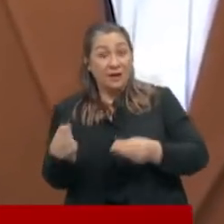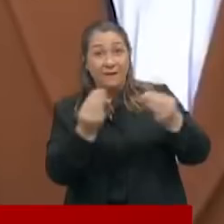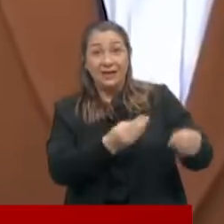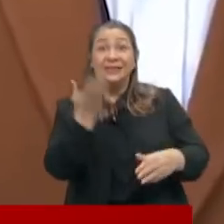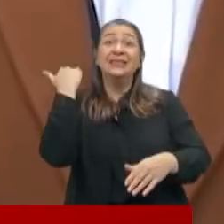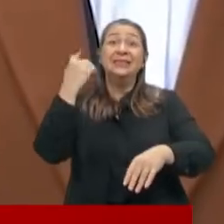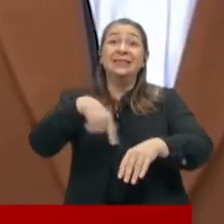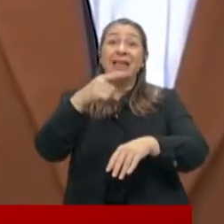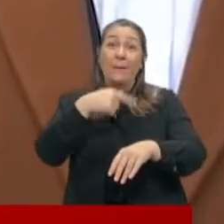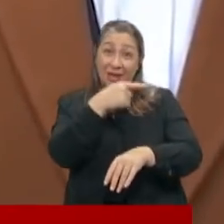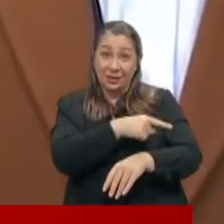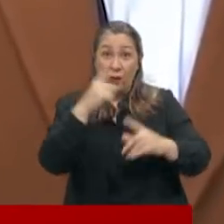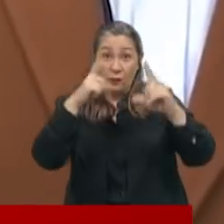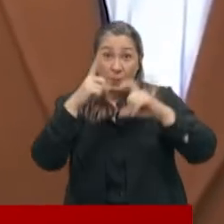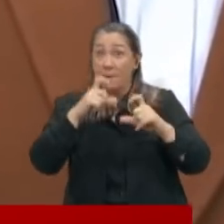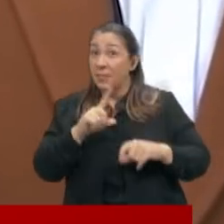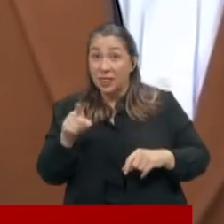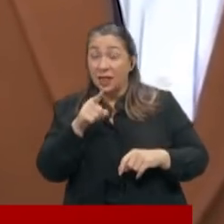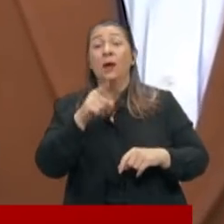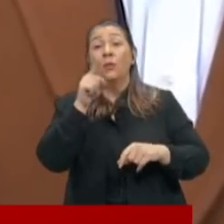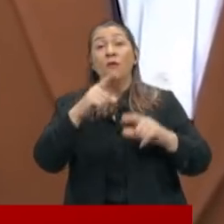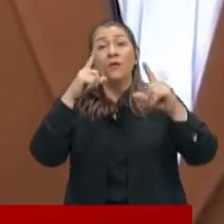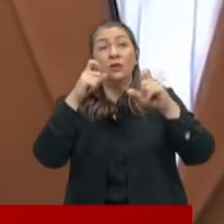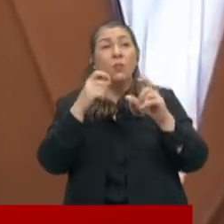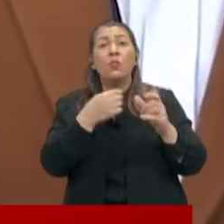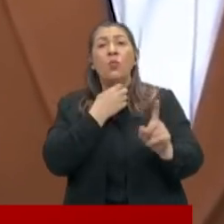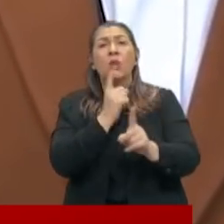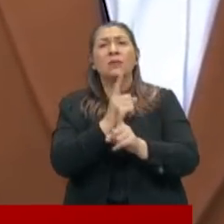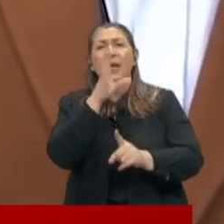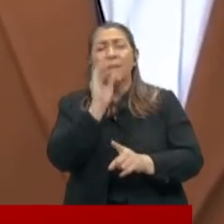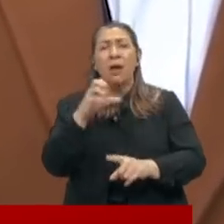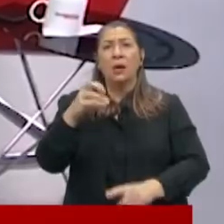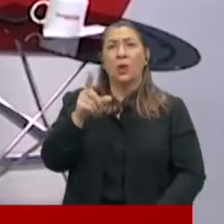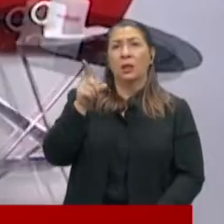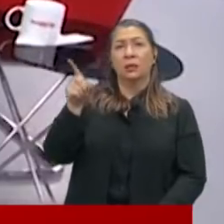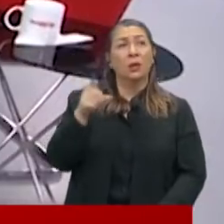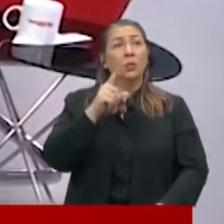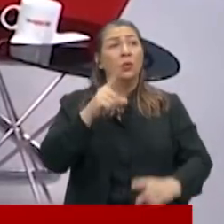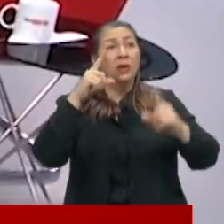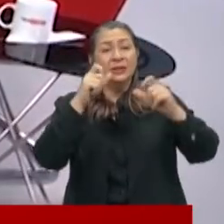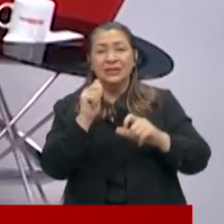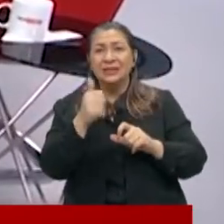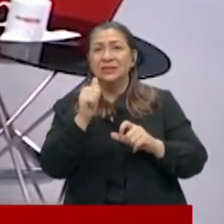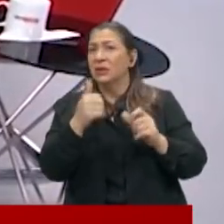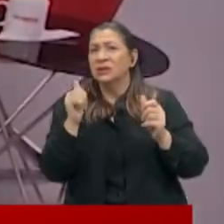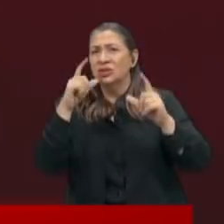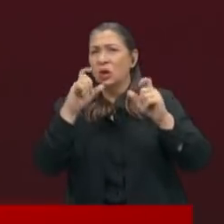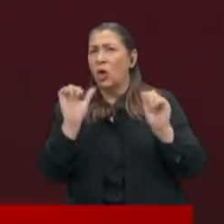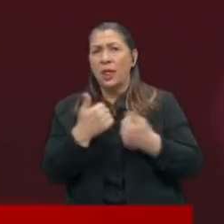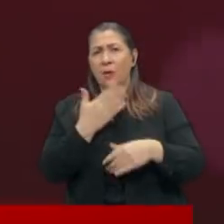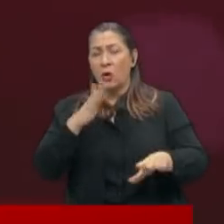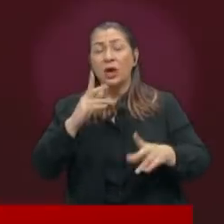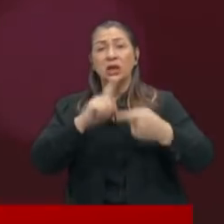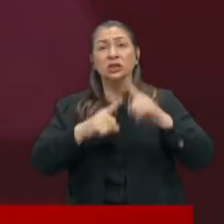attıkları dönemde, açılım döneminde o fotoğraf çekilmiş. Dolayısıyla bu fotoğrafın muhatabı doğrudan doğruya Erdoğan'dır. Bu resmin ne zaman çekildiğinin hiçbir önemi yoktur. Bunu